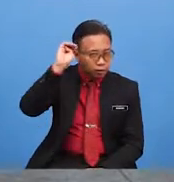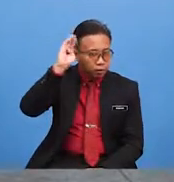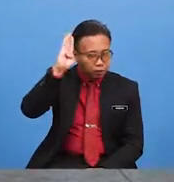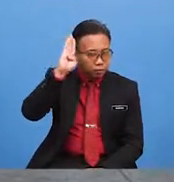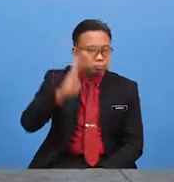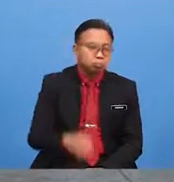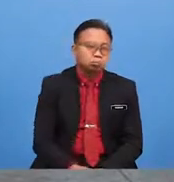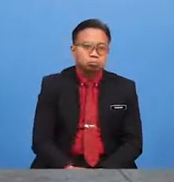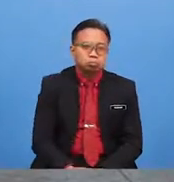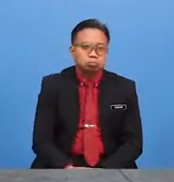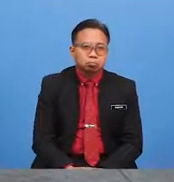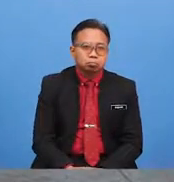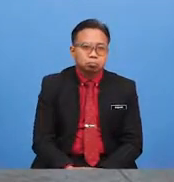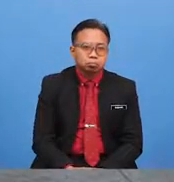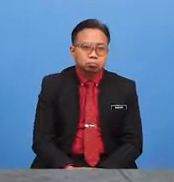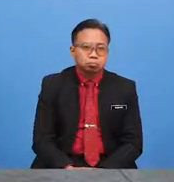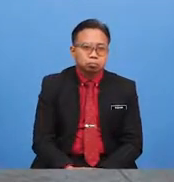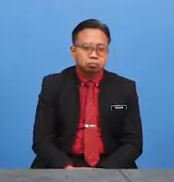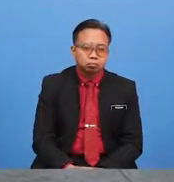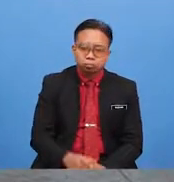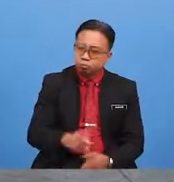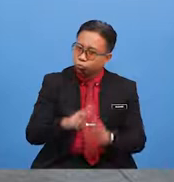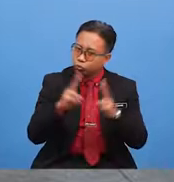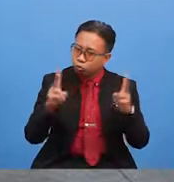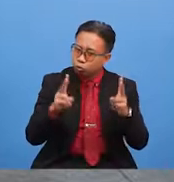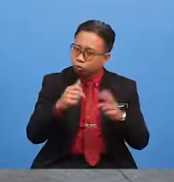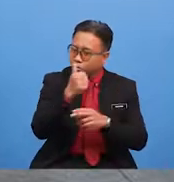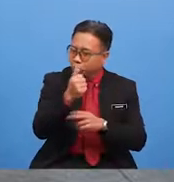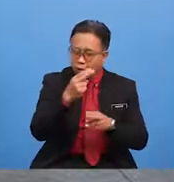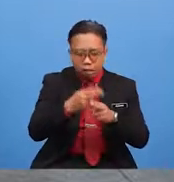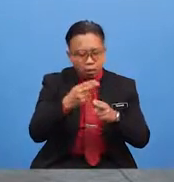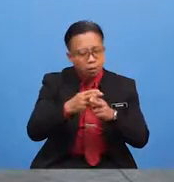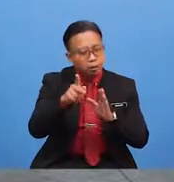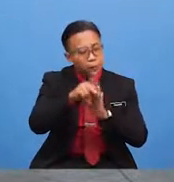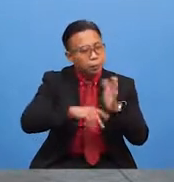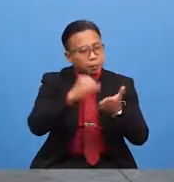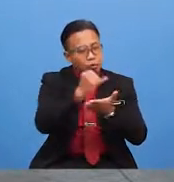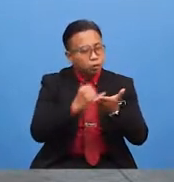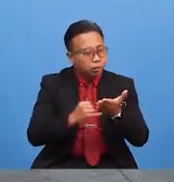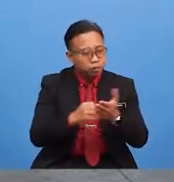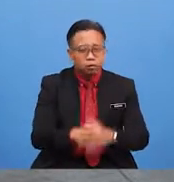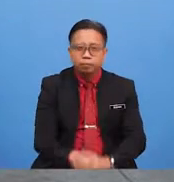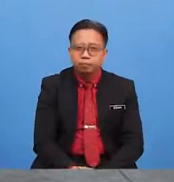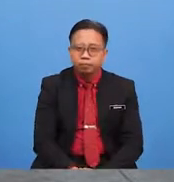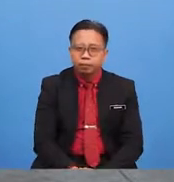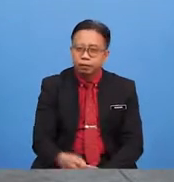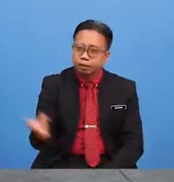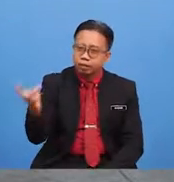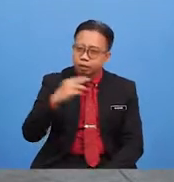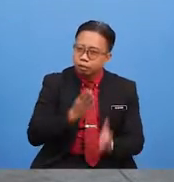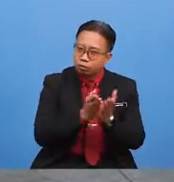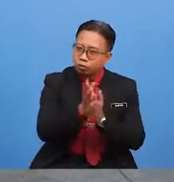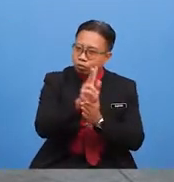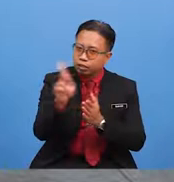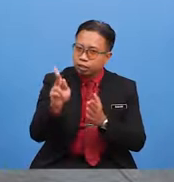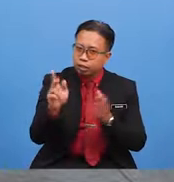Buonarroti. Wah, sungguh hebat nama-nama pelukis barat ini ya murid-murid. Mari kita teruskan